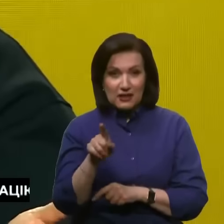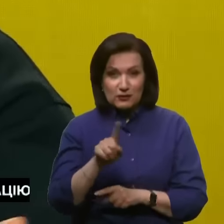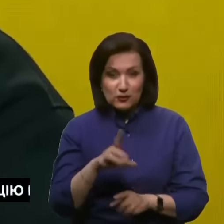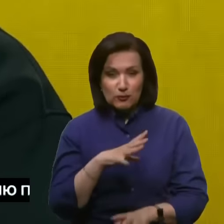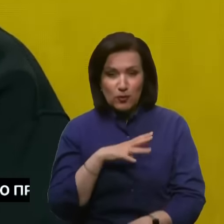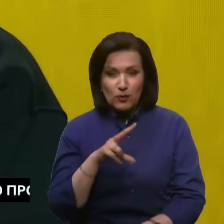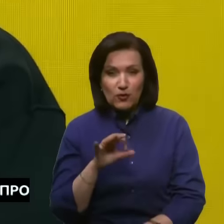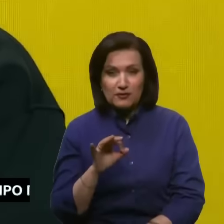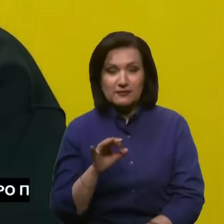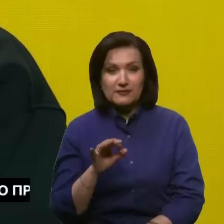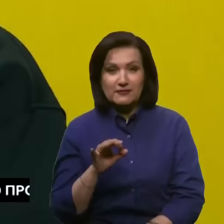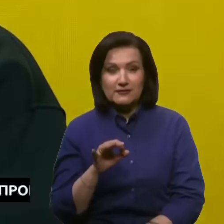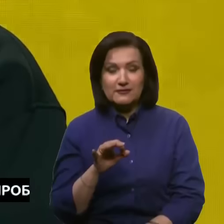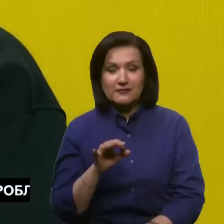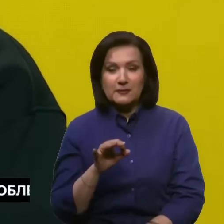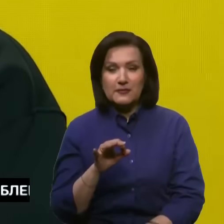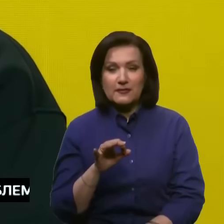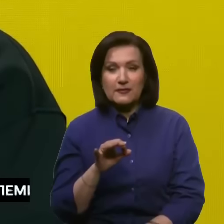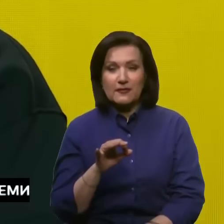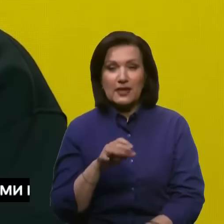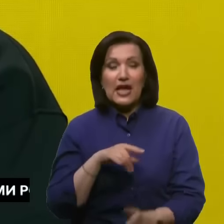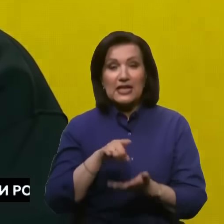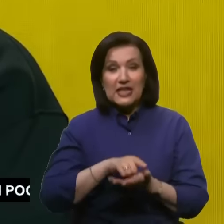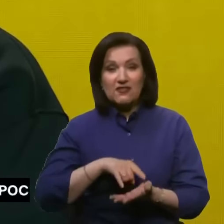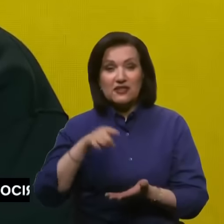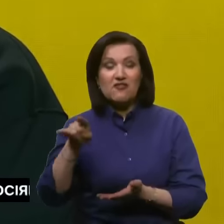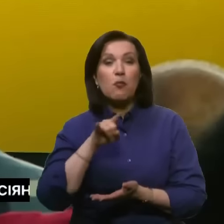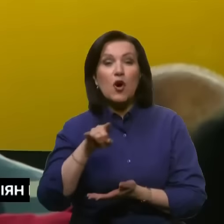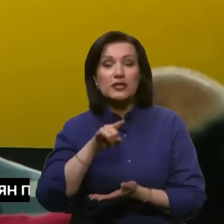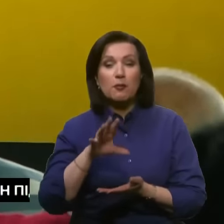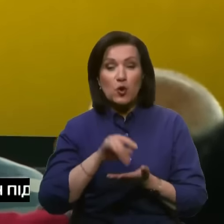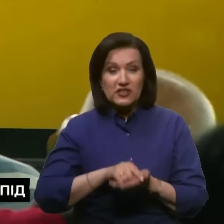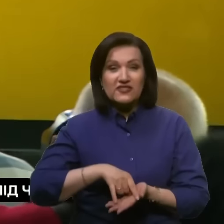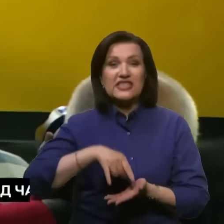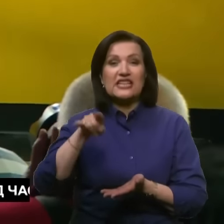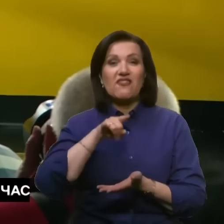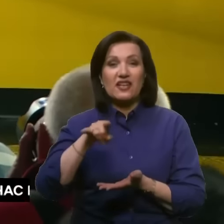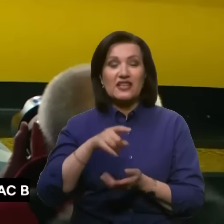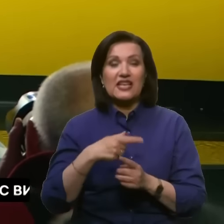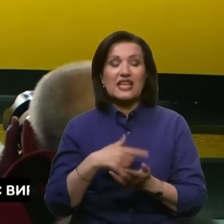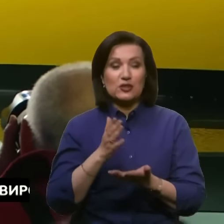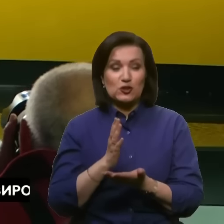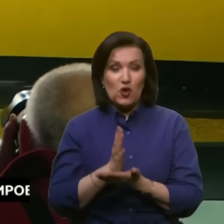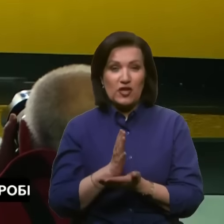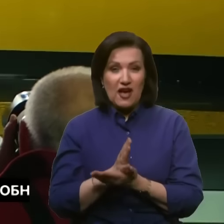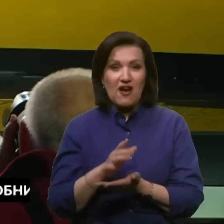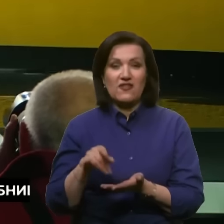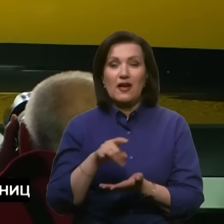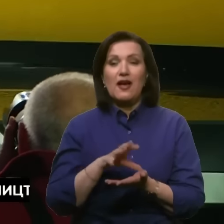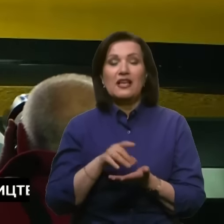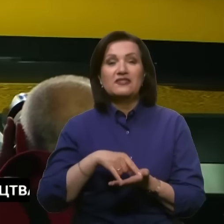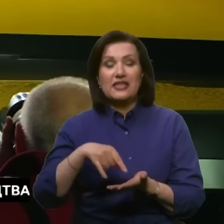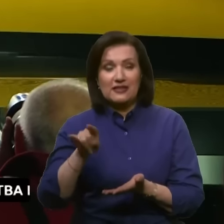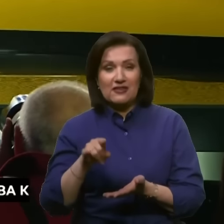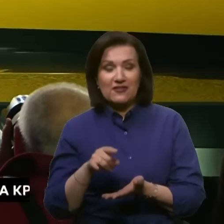там. Ну, він ось як літак злітає в Борисполі. Просто з Борисполя справа літак, який стояв, значить, вертольот